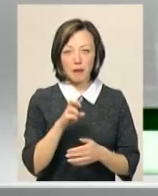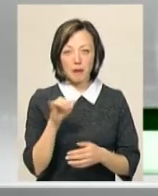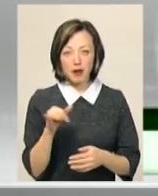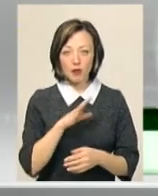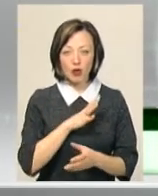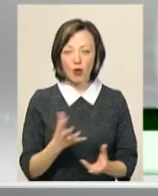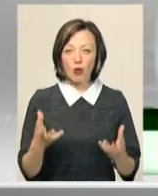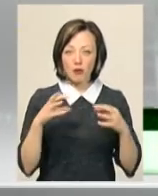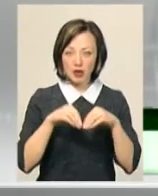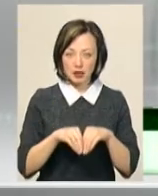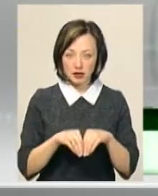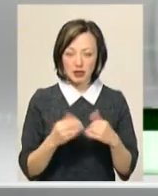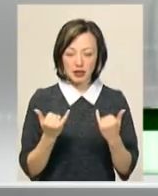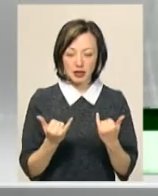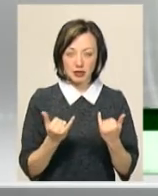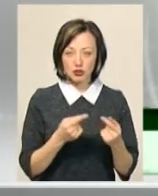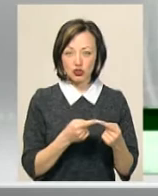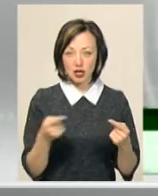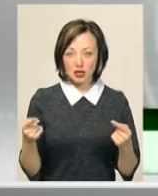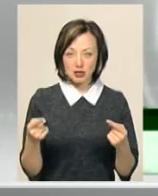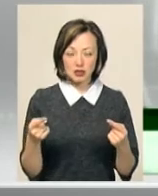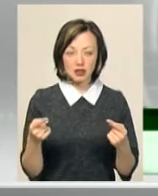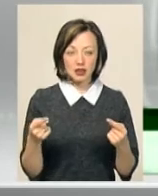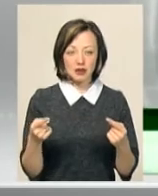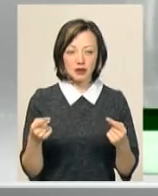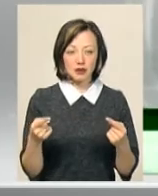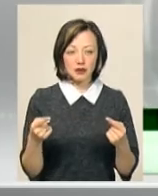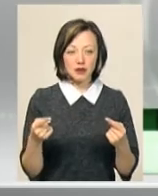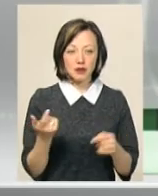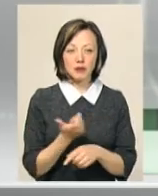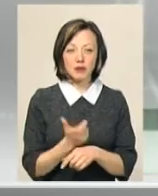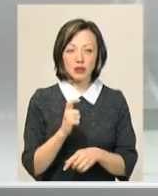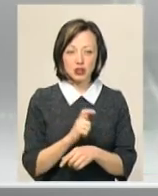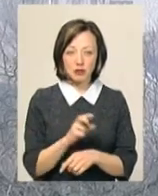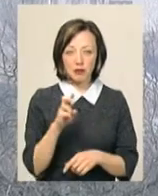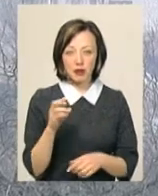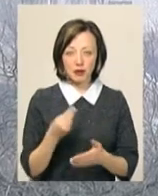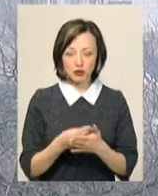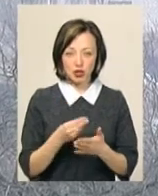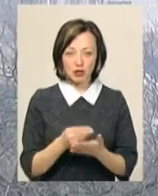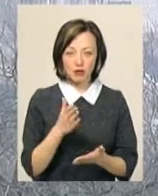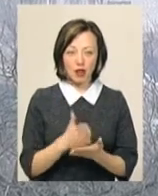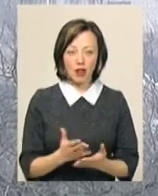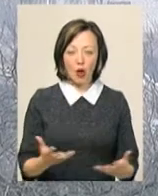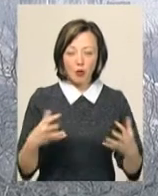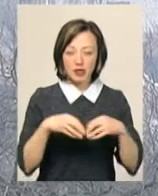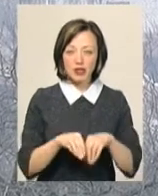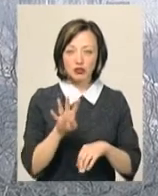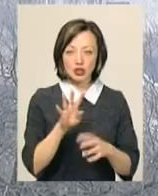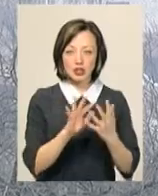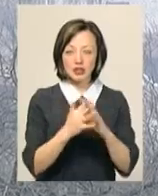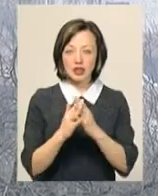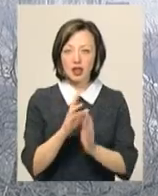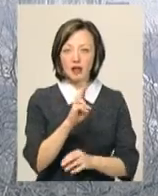були об'єднані, так, на даний час, так, то ми б більше би бюджет мали. Об'єднати навколо себе 4 села, а